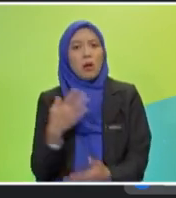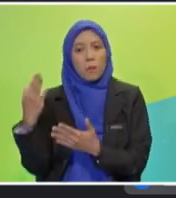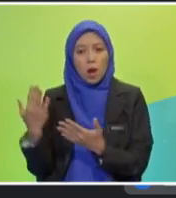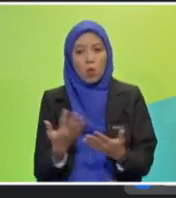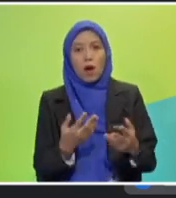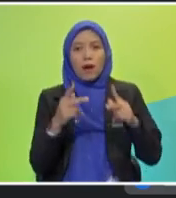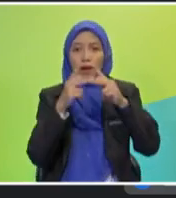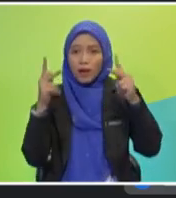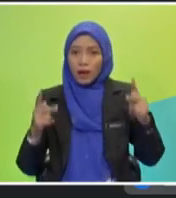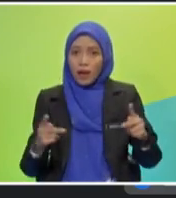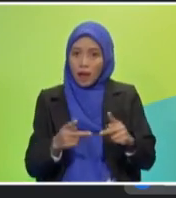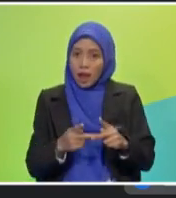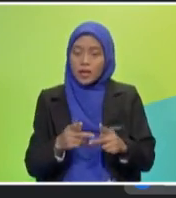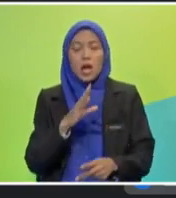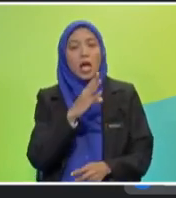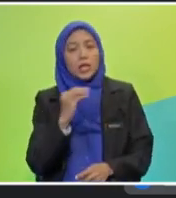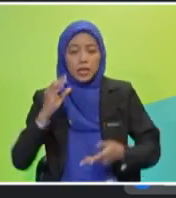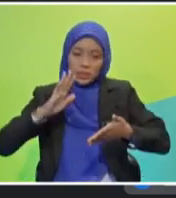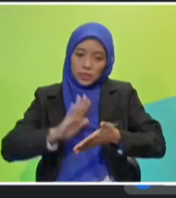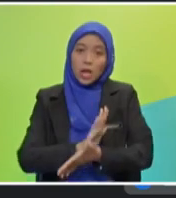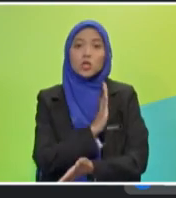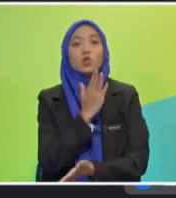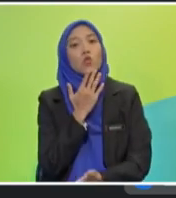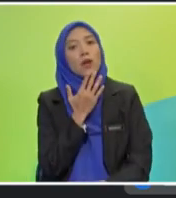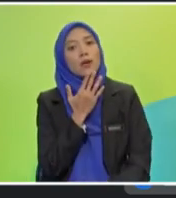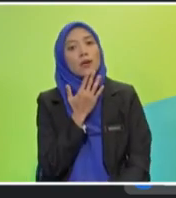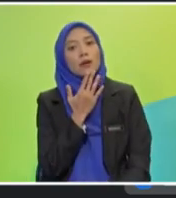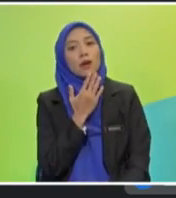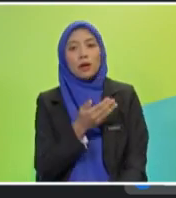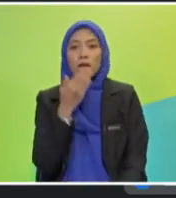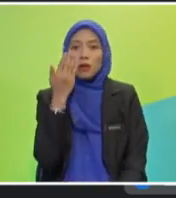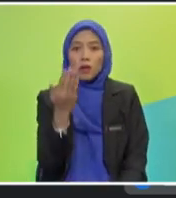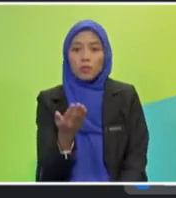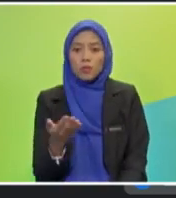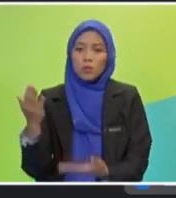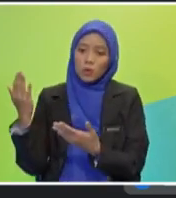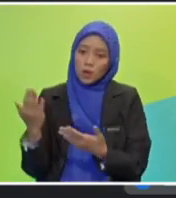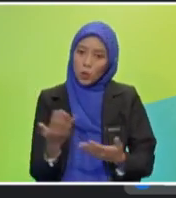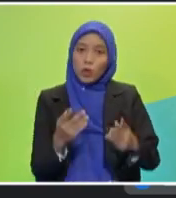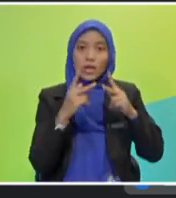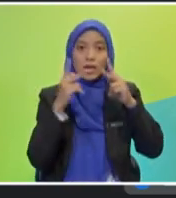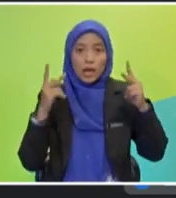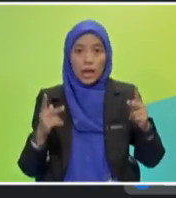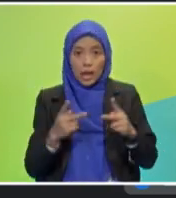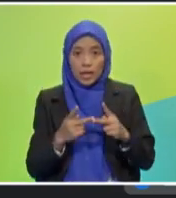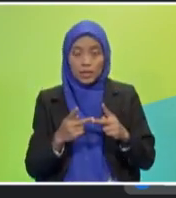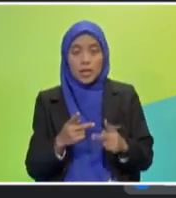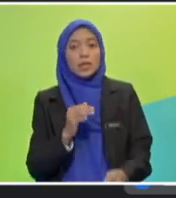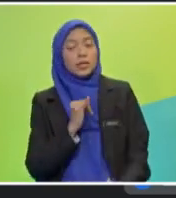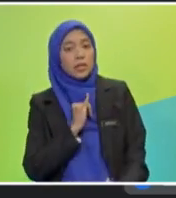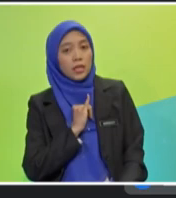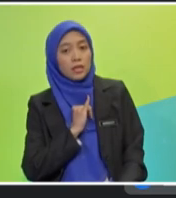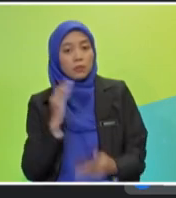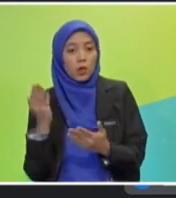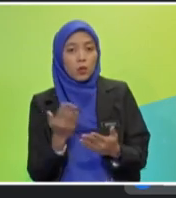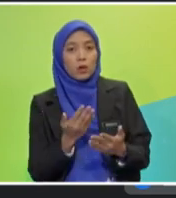Manila dan kertas warna. Kamu bawa kad Manila, saya bawa kertas warna.